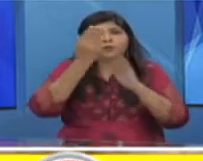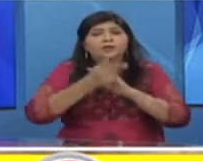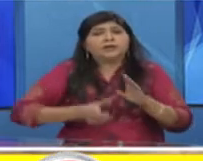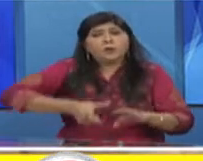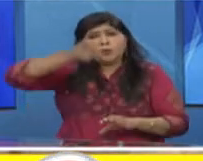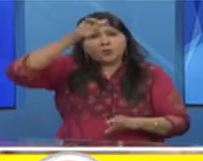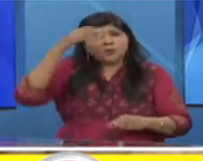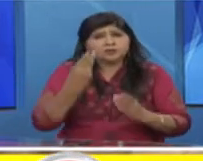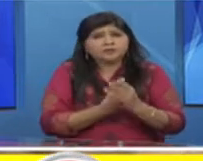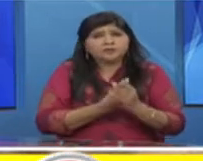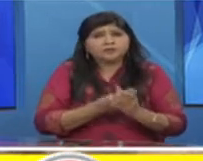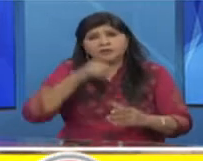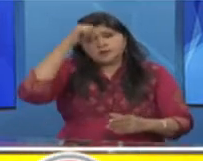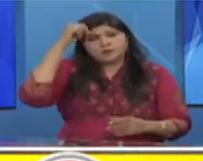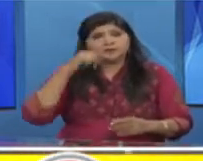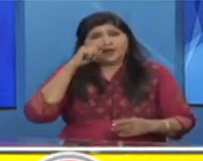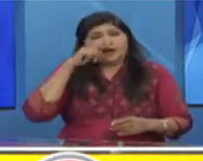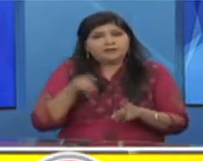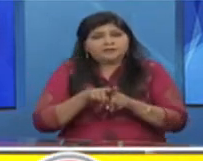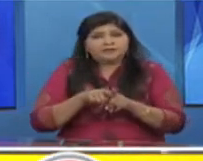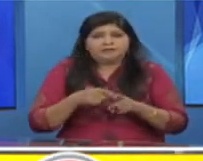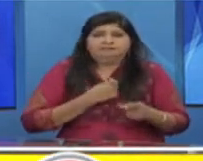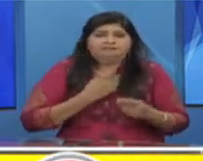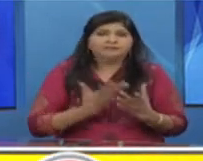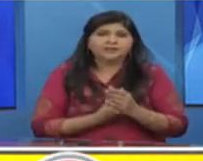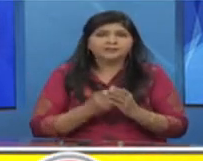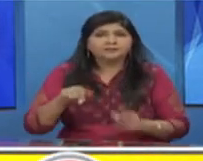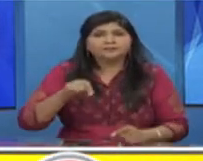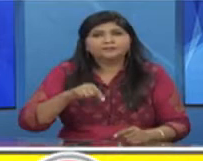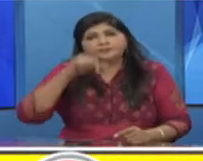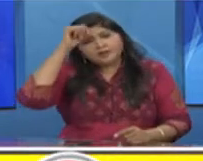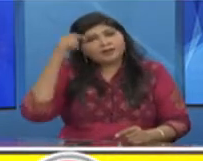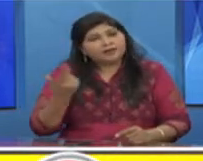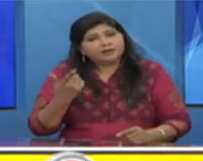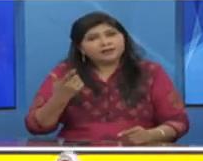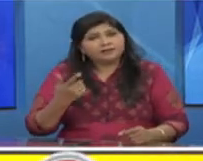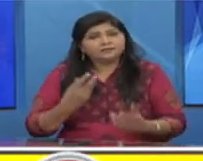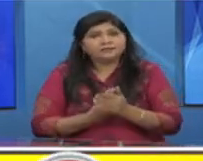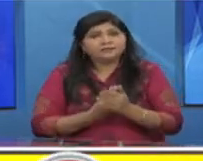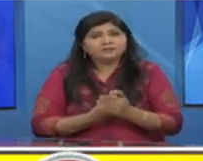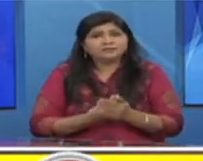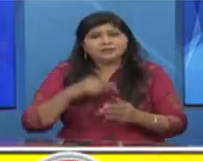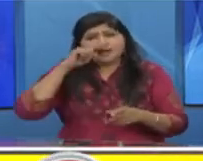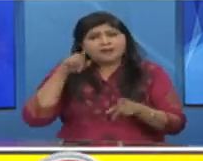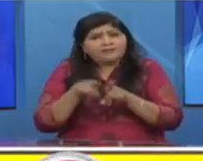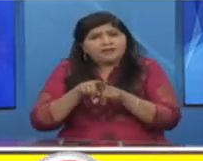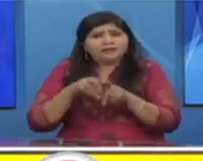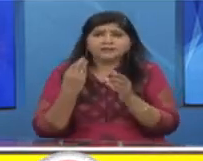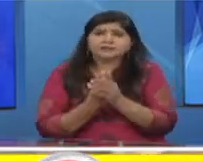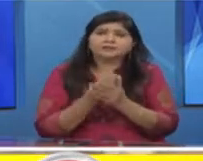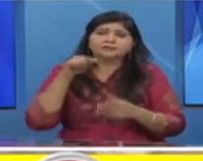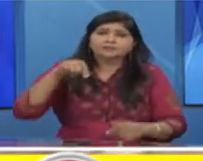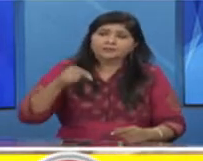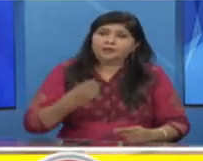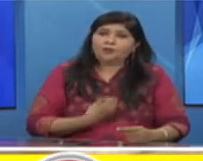प्रतिमा हर हिंदुस्तानी को गर्व से भर देती है। हर हिंदुस्तानी का सिर शान से ऊंचा उठ जाता है।